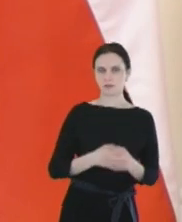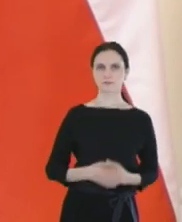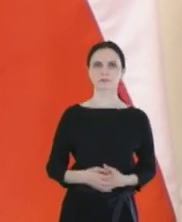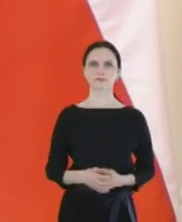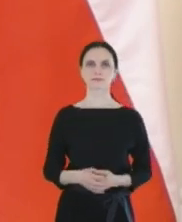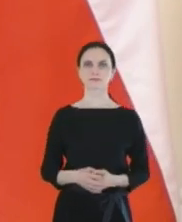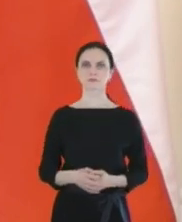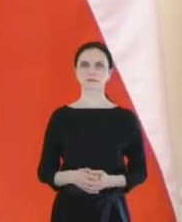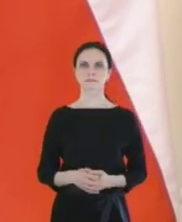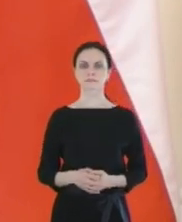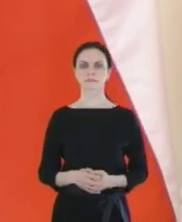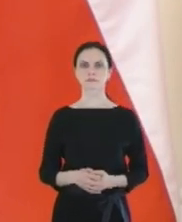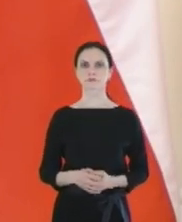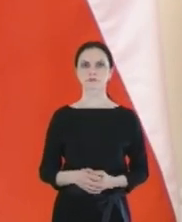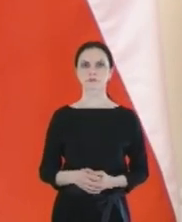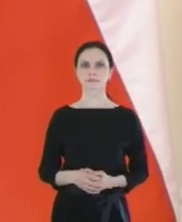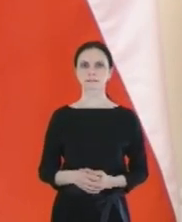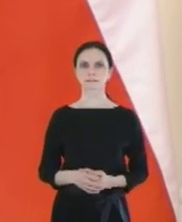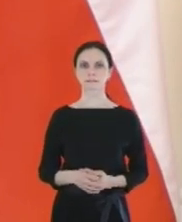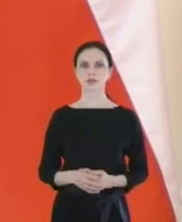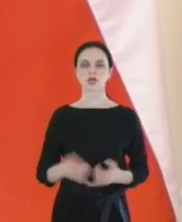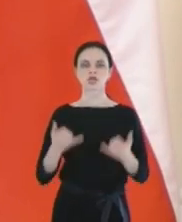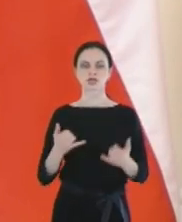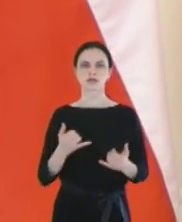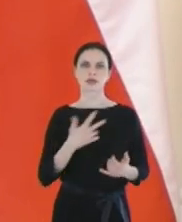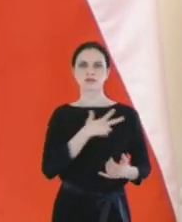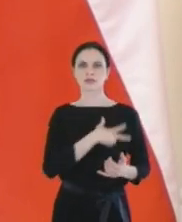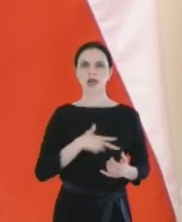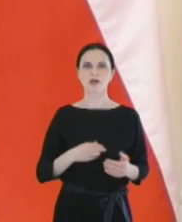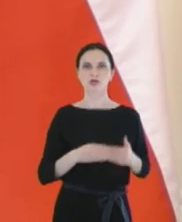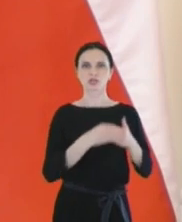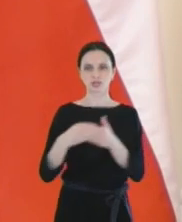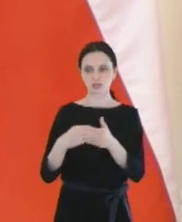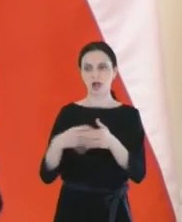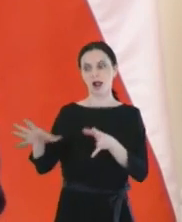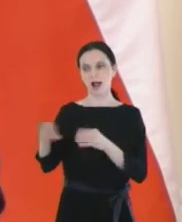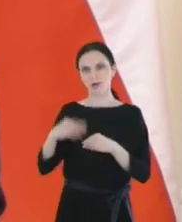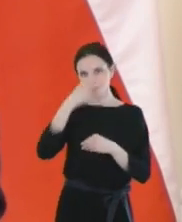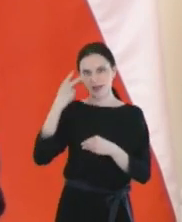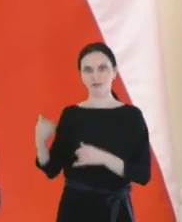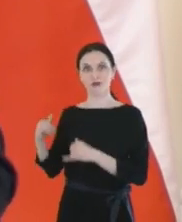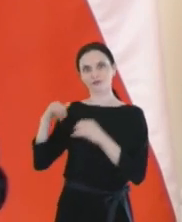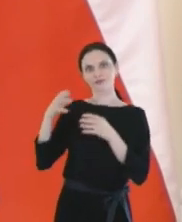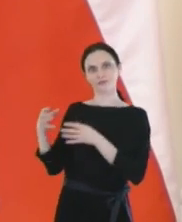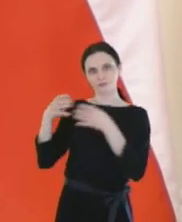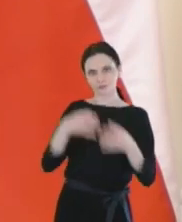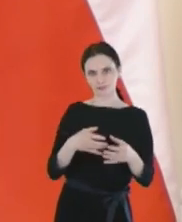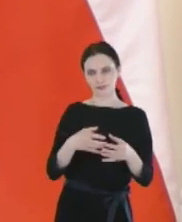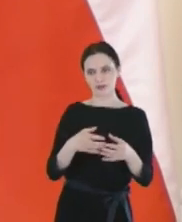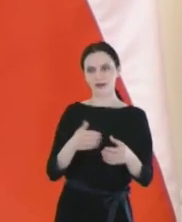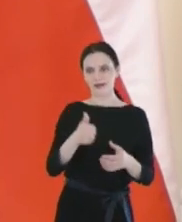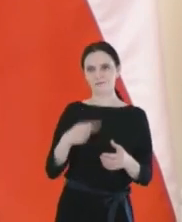Šiandieną keletas Danijos partijų lyderių, kurie atvyko kartu čia į Lietuvą, parodyti